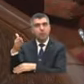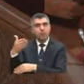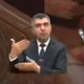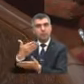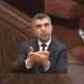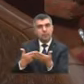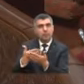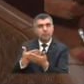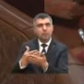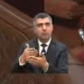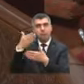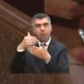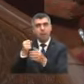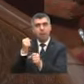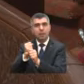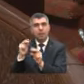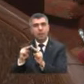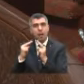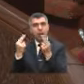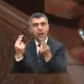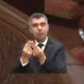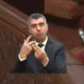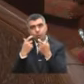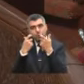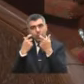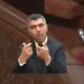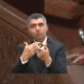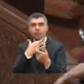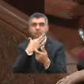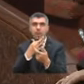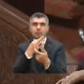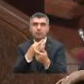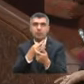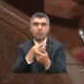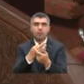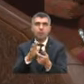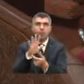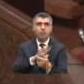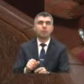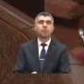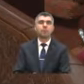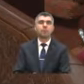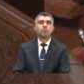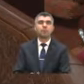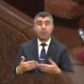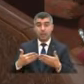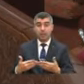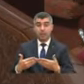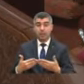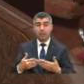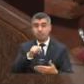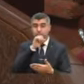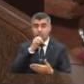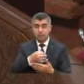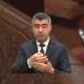الإخوان ديالنا أنهم يطلعوا على هذا التبسيط يعني المساطر. حنا اللي بغينا هو ما